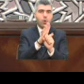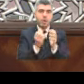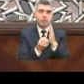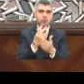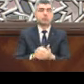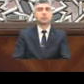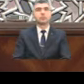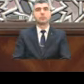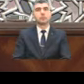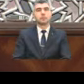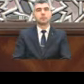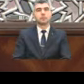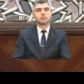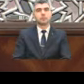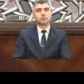سيد الوزير.